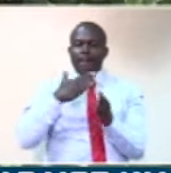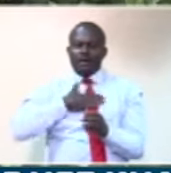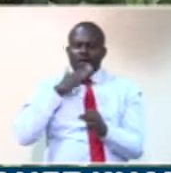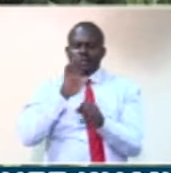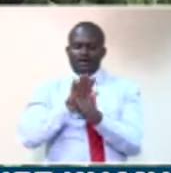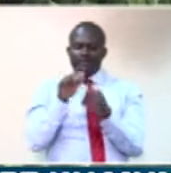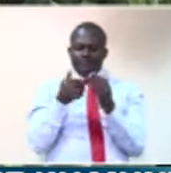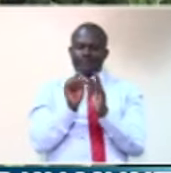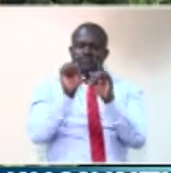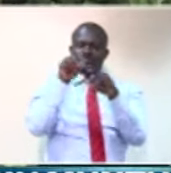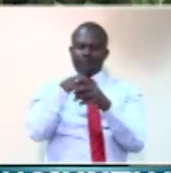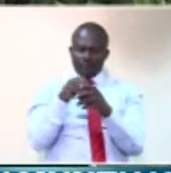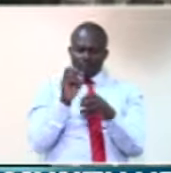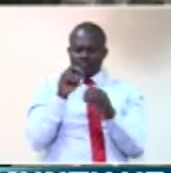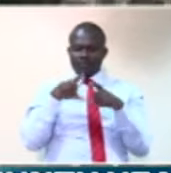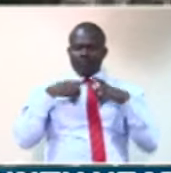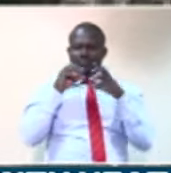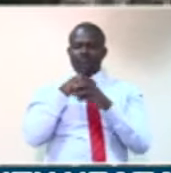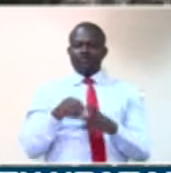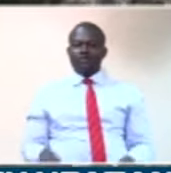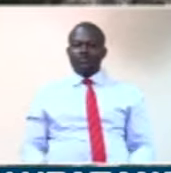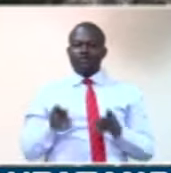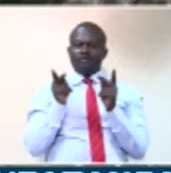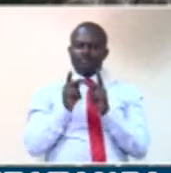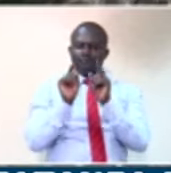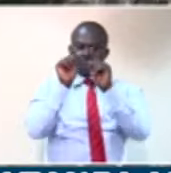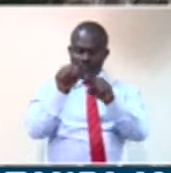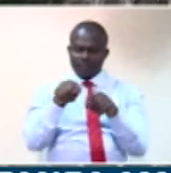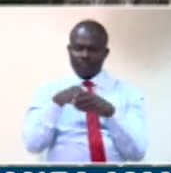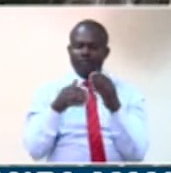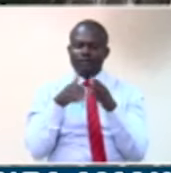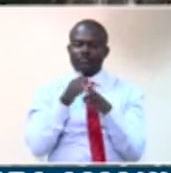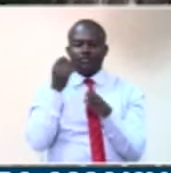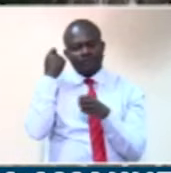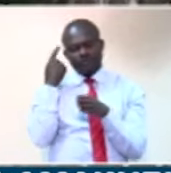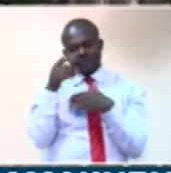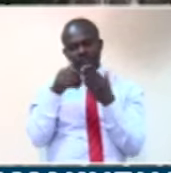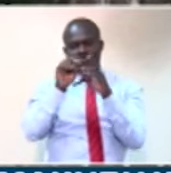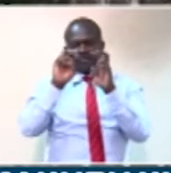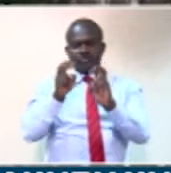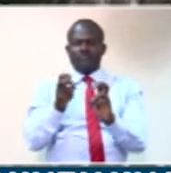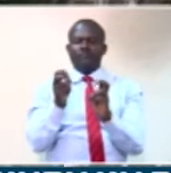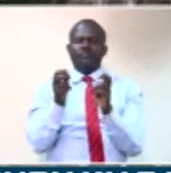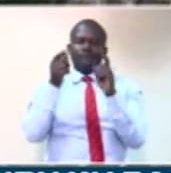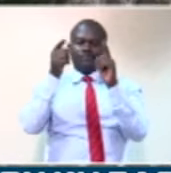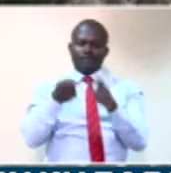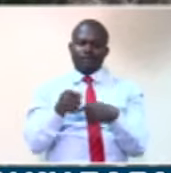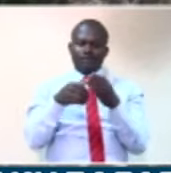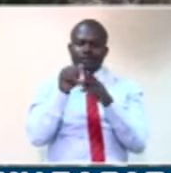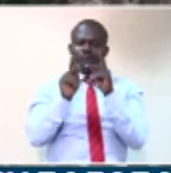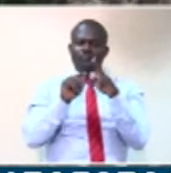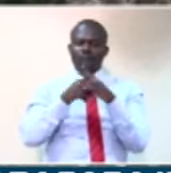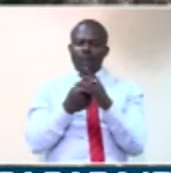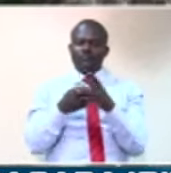kwishimirwa n'abawugenda cyangwa abawutuye. Hahandi tuba twageneye imiturire, ni ngombwa rero ko imiturire niza abantu batangira